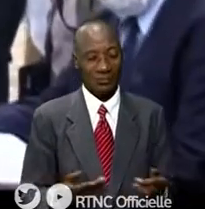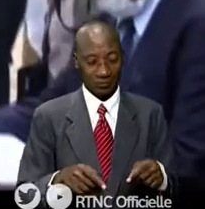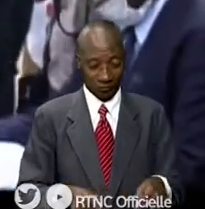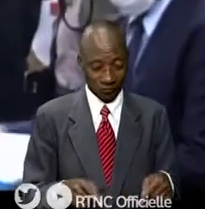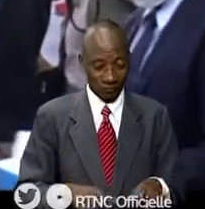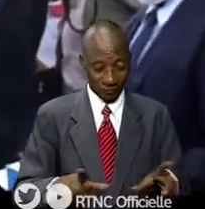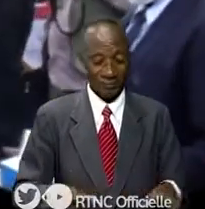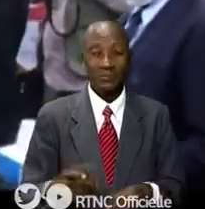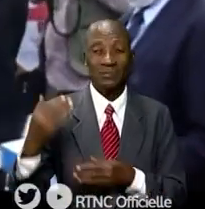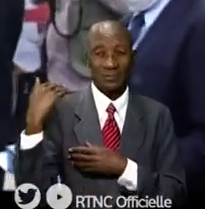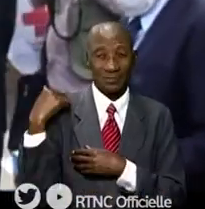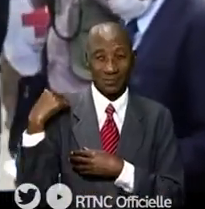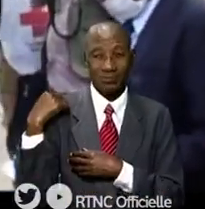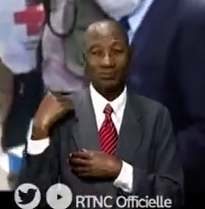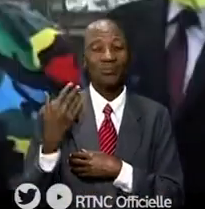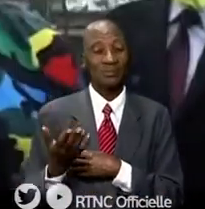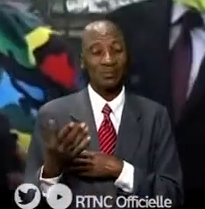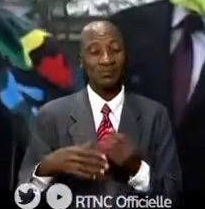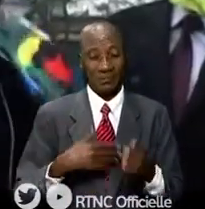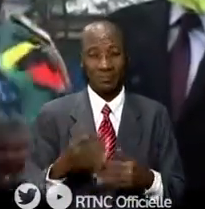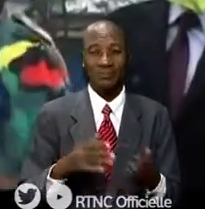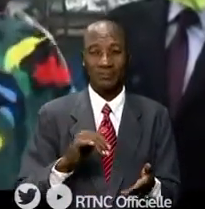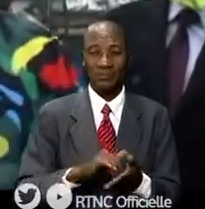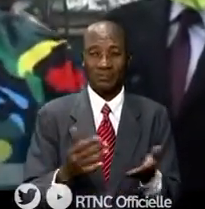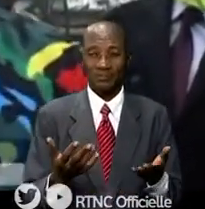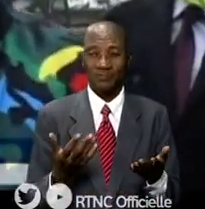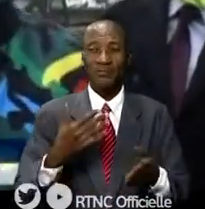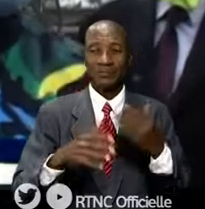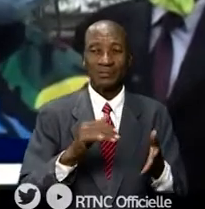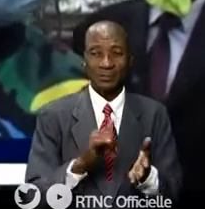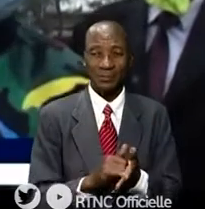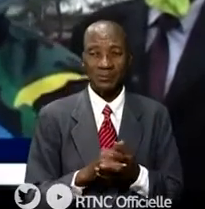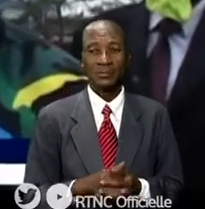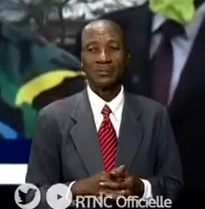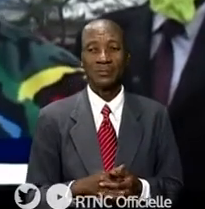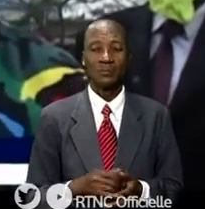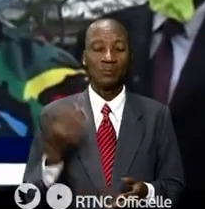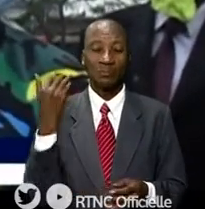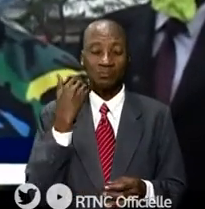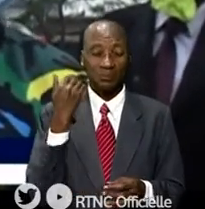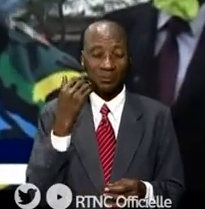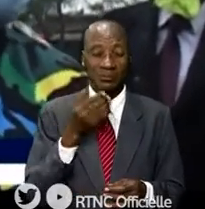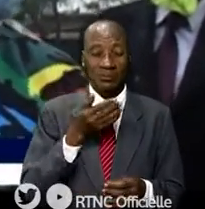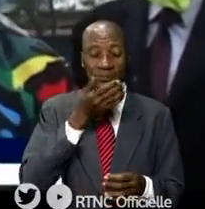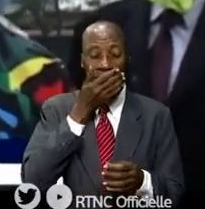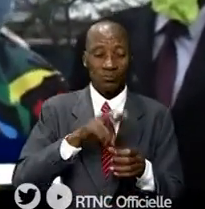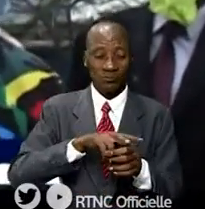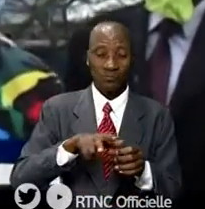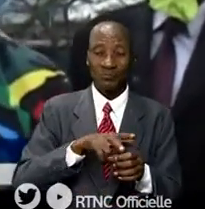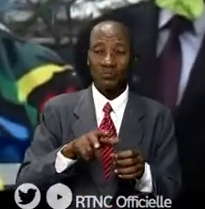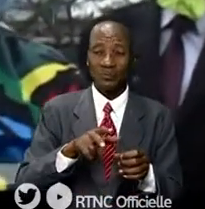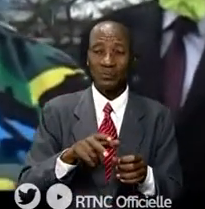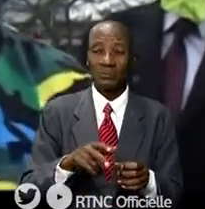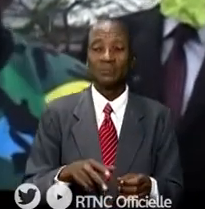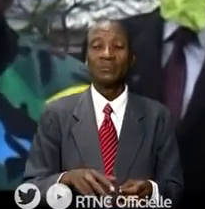de Kalam. J'ai fait au moins 3 semaines malade. Comment je sais que j'étais malade? C'est à partir de la Croix-Rouge. Je suis arrivé, ils m'ont tué.